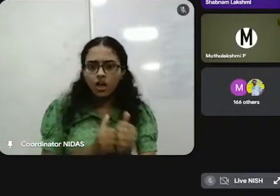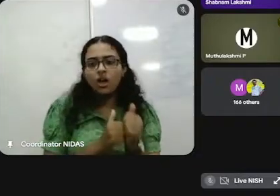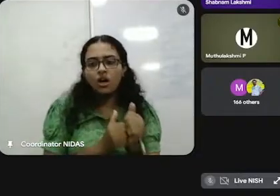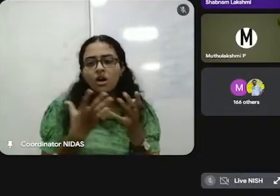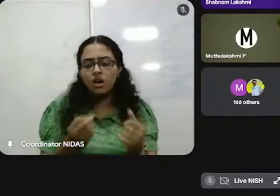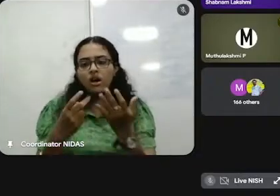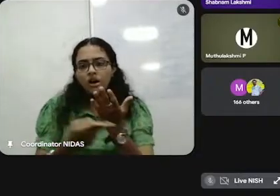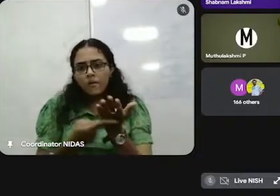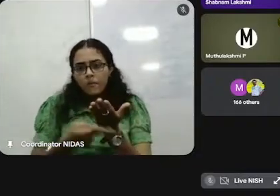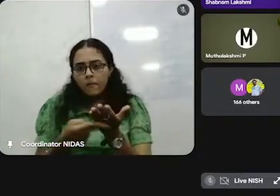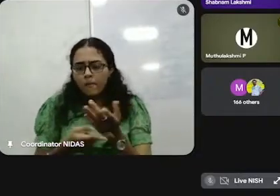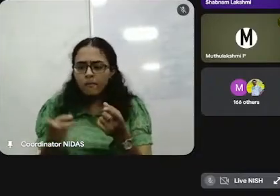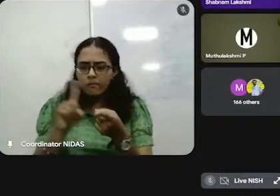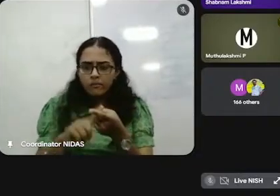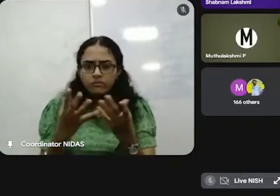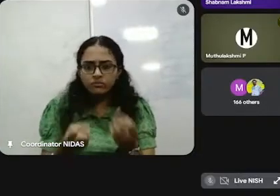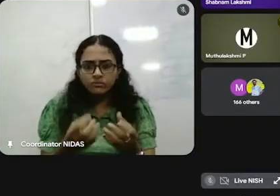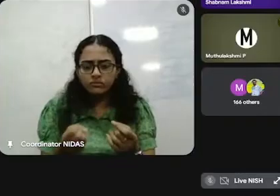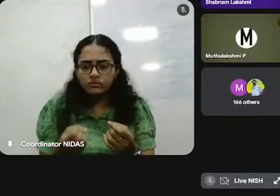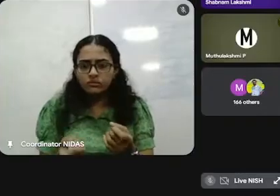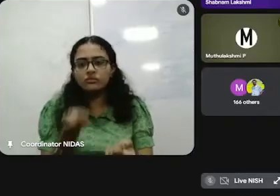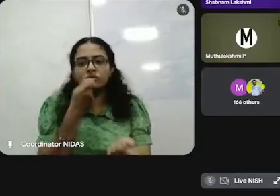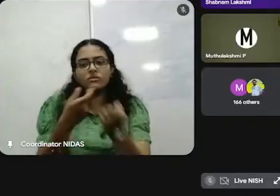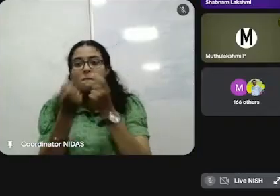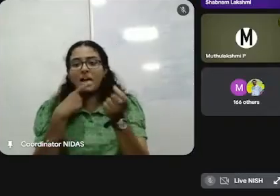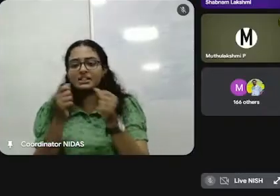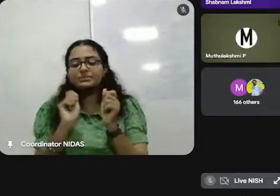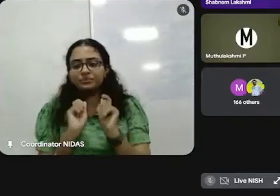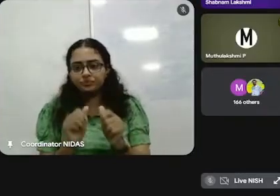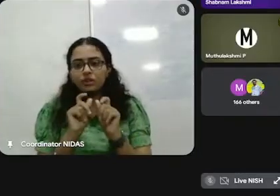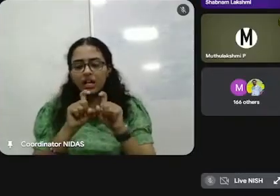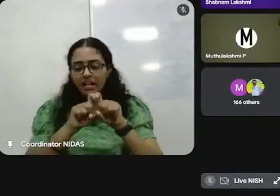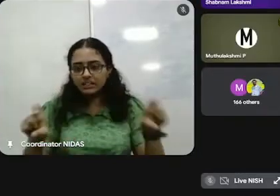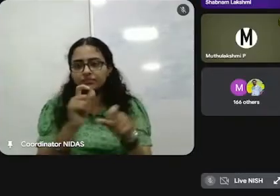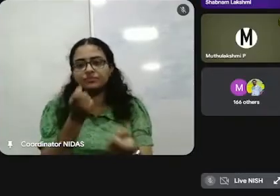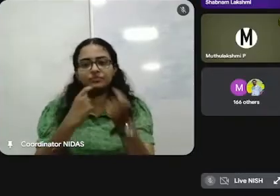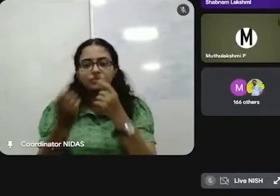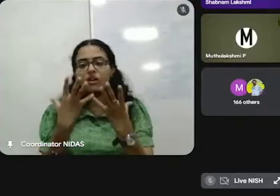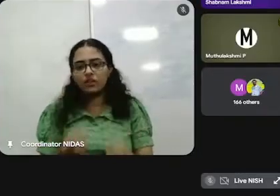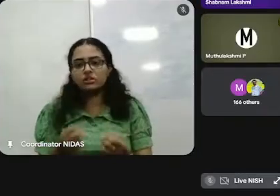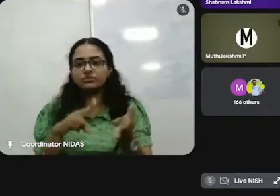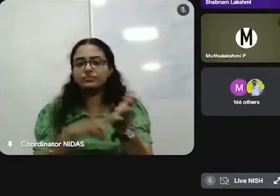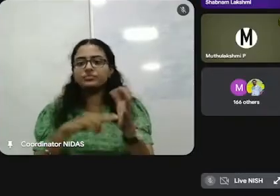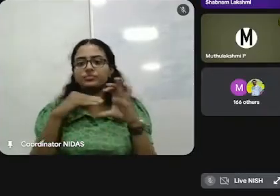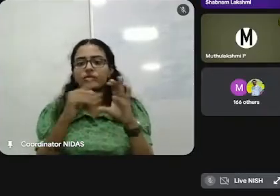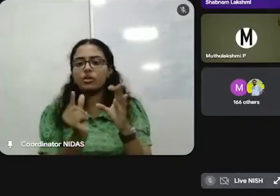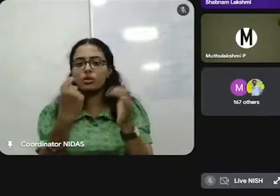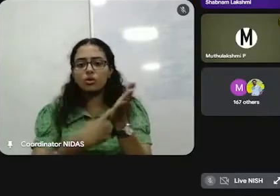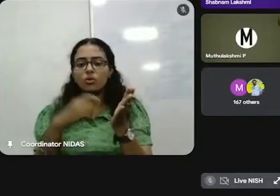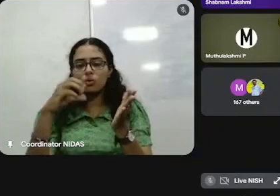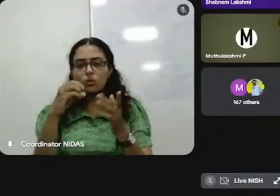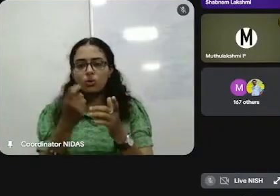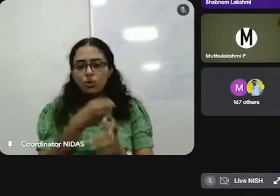എടുത്ത് നോക്കേണ്ടി വരുമോ, അതോ ബ്ലഡ് ടെസ്റ്റ്? മരുന്നുകൾ കൃത്യമായിട്ട് കഴിക്കുക. ന്യൂറോളജിസ്റ്റിനെ റെഗുലർ ആയിട്ട് അവർ പറയുന്ന ഡേറ്റിൽ തന്നെ ഫോളോ അപ്പ് ചെയ്യുക.